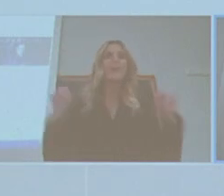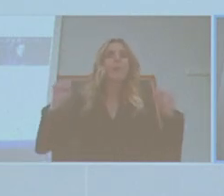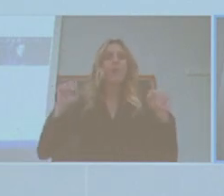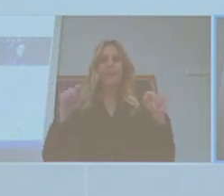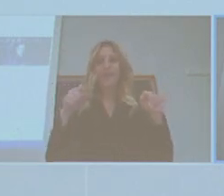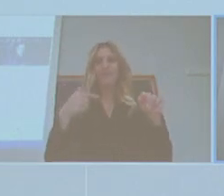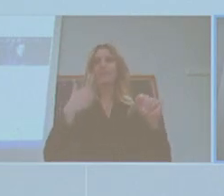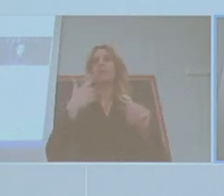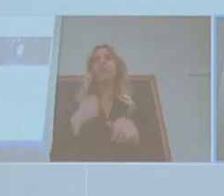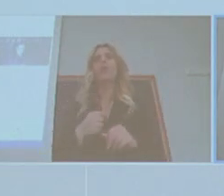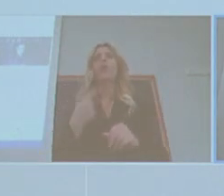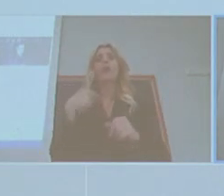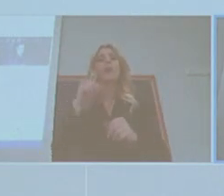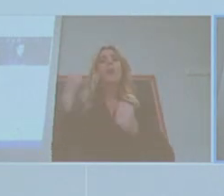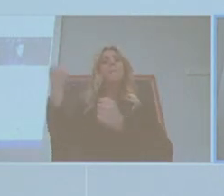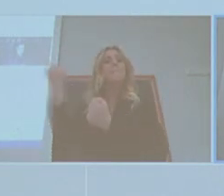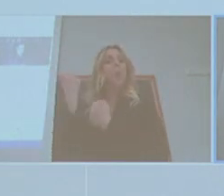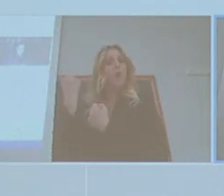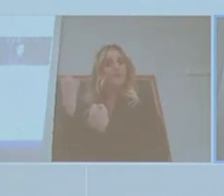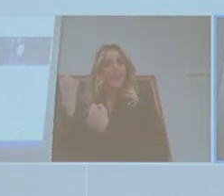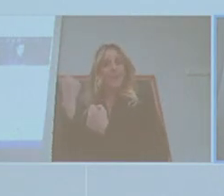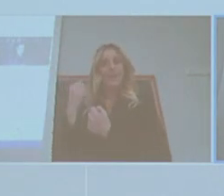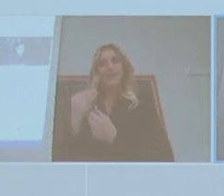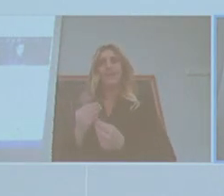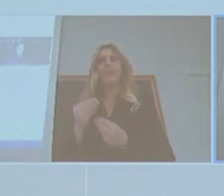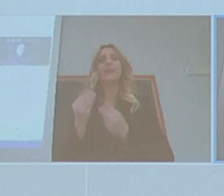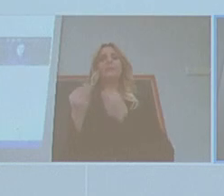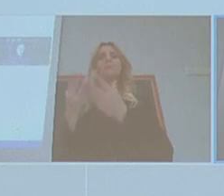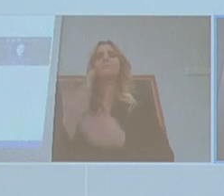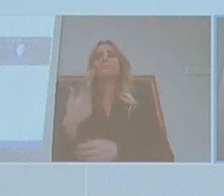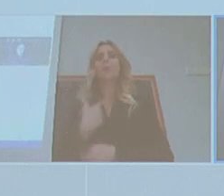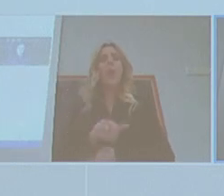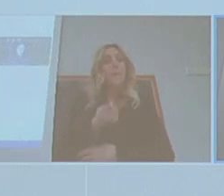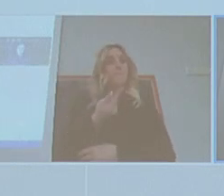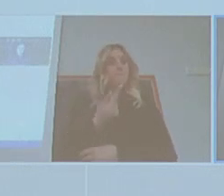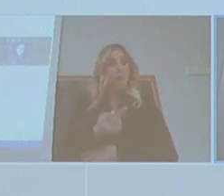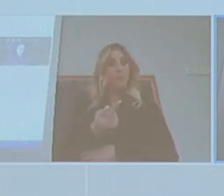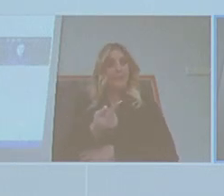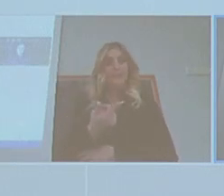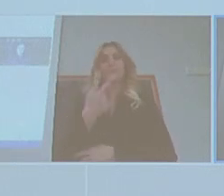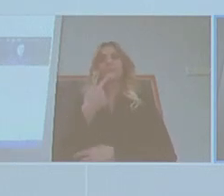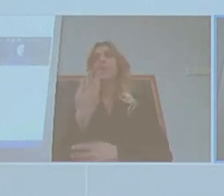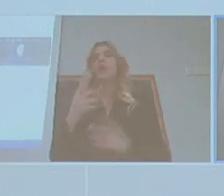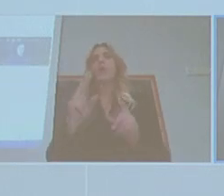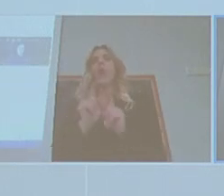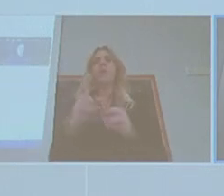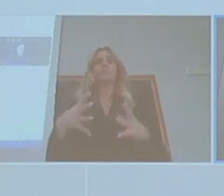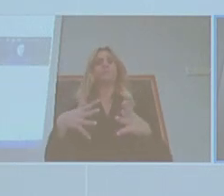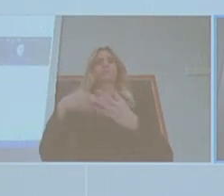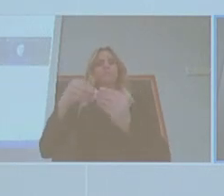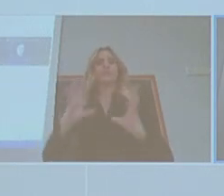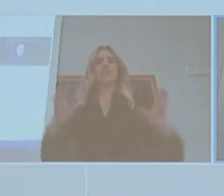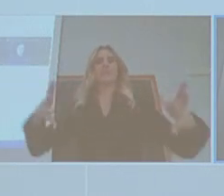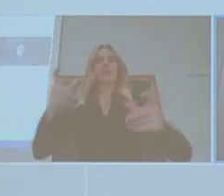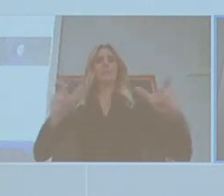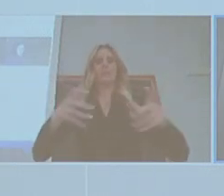hanno trasferito il potere dai pochi ai molti, alle masse, no? Pensiamo allo stesso